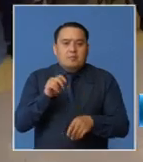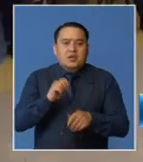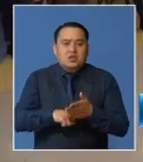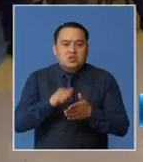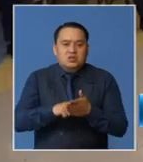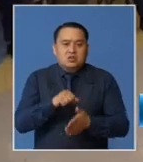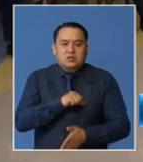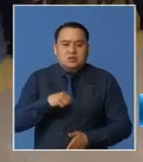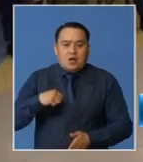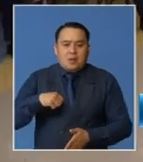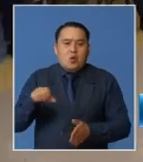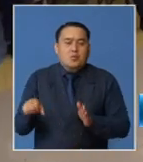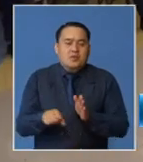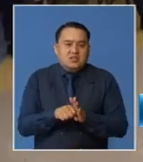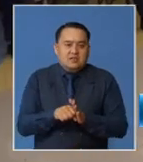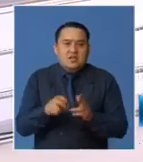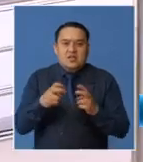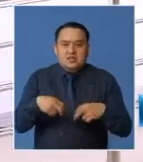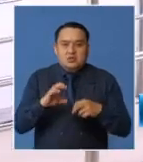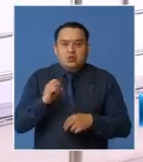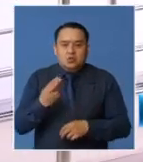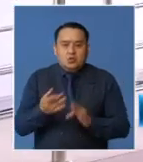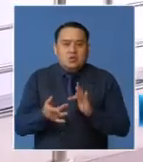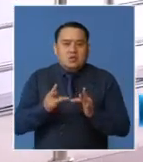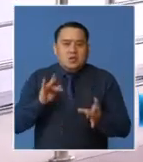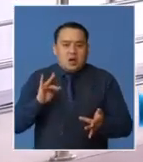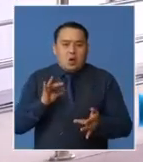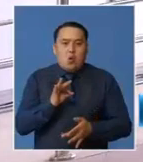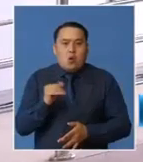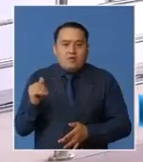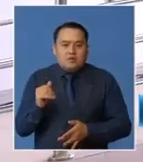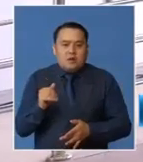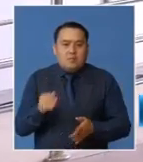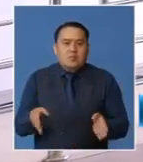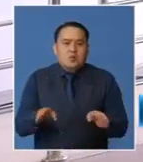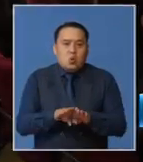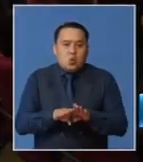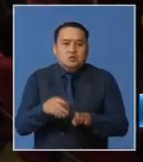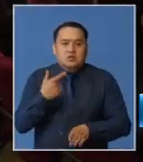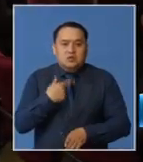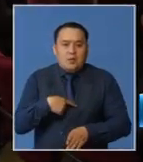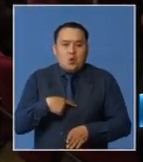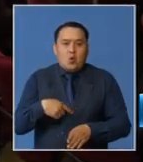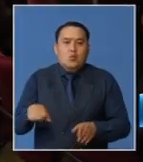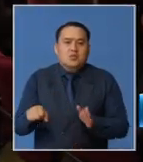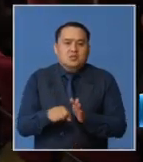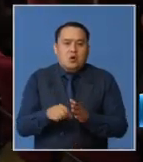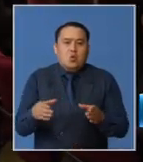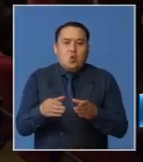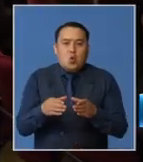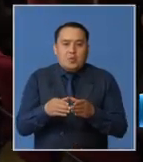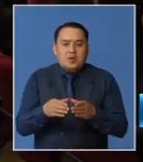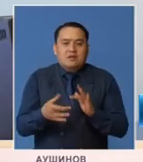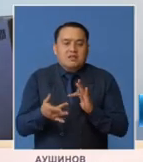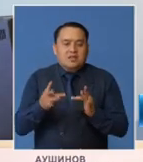самоубийств. Во многом упор делается на исследования социальных сетей. Официальные ведомства блокируют суицидальные и призывающие к конфликтам группы в